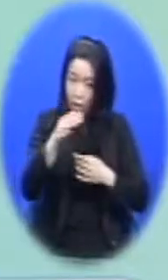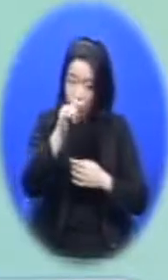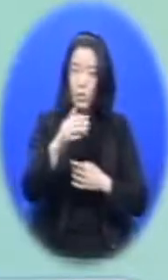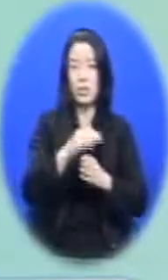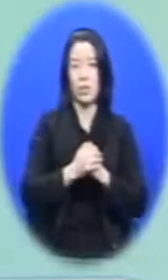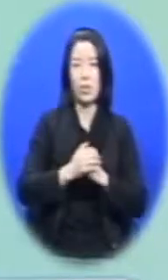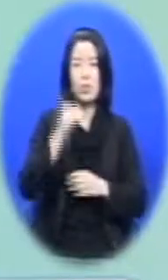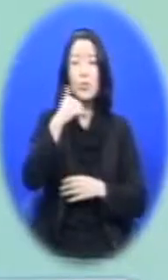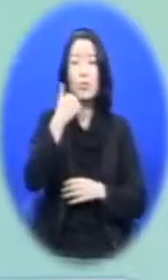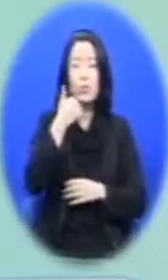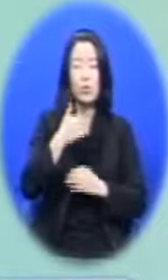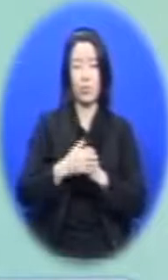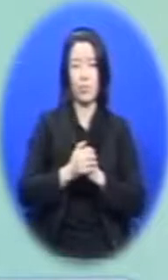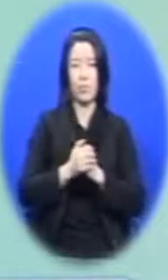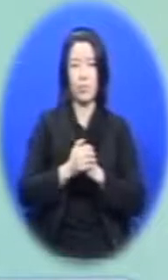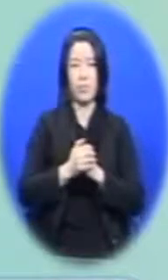누굴까요?